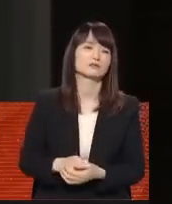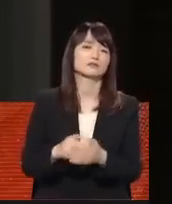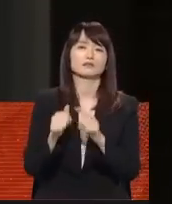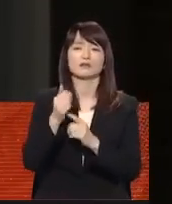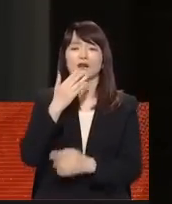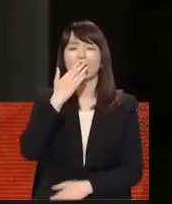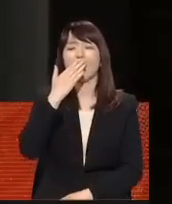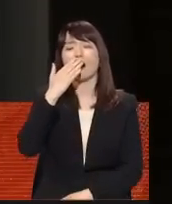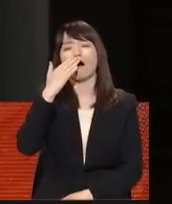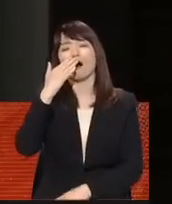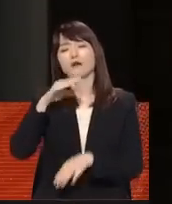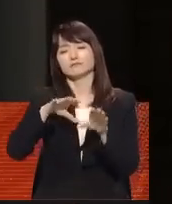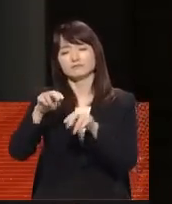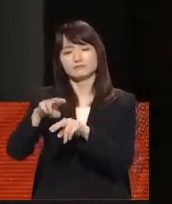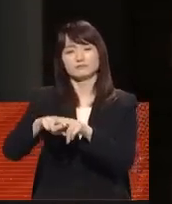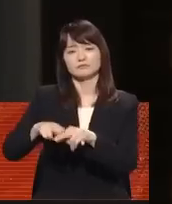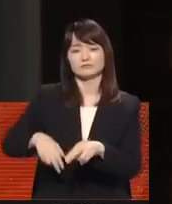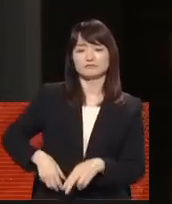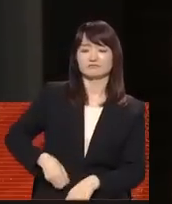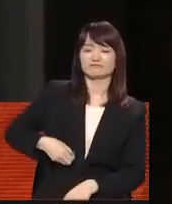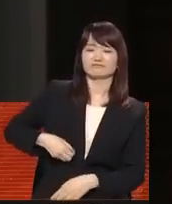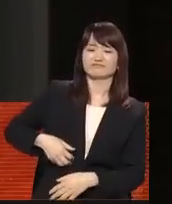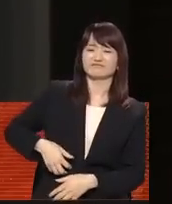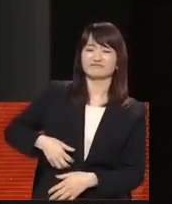소파 누워서 우리가